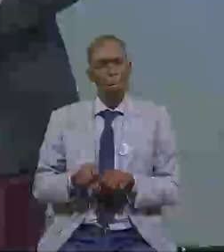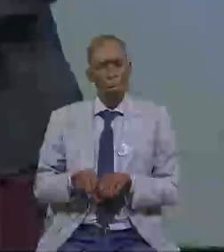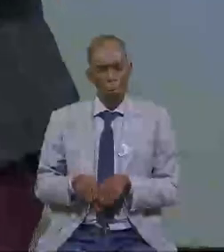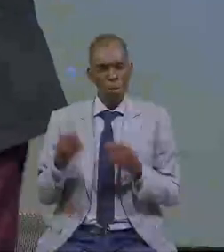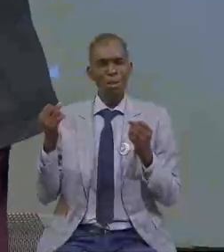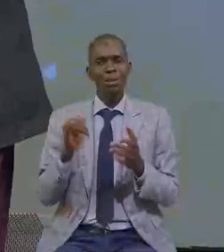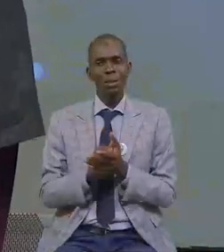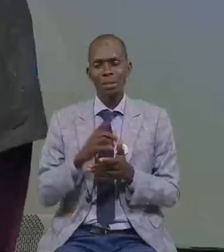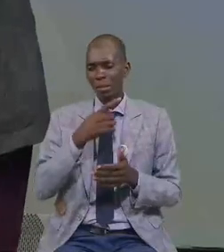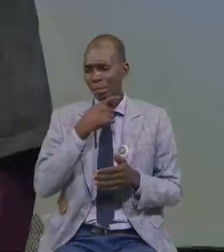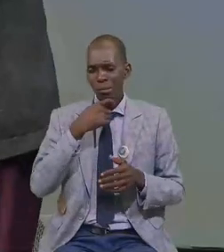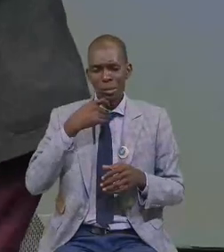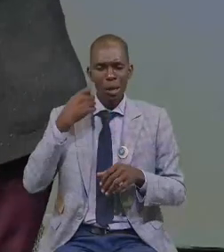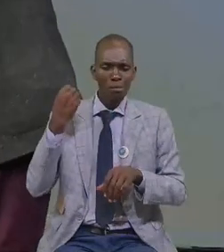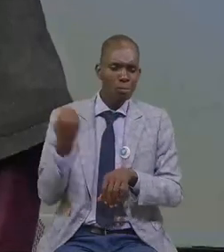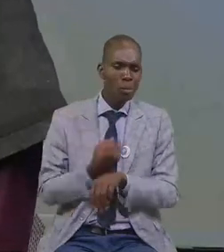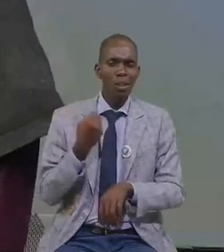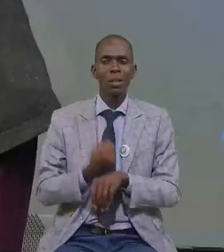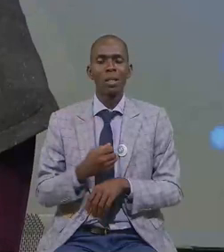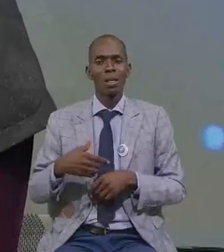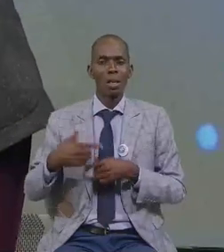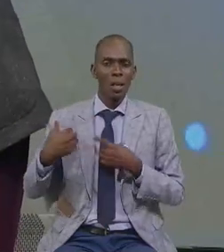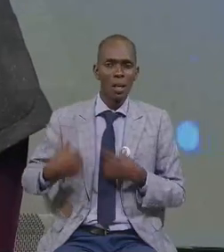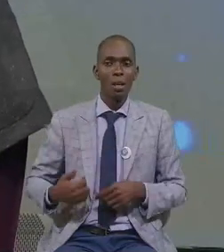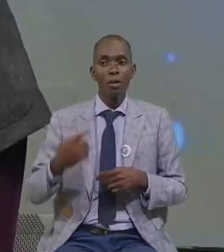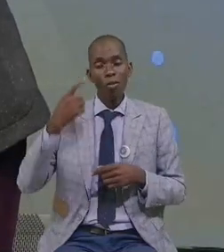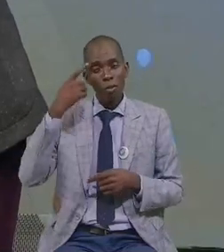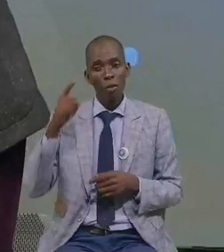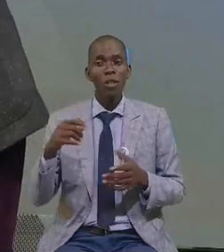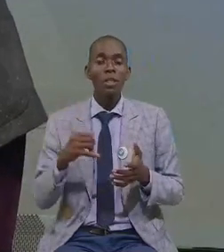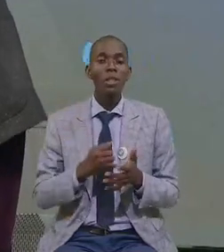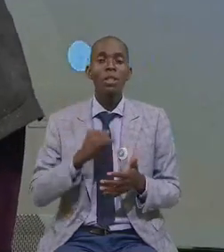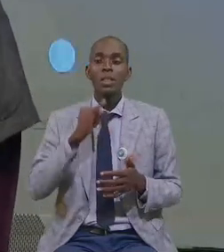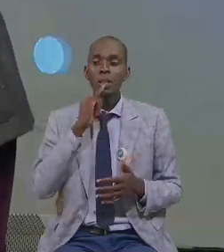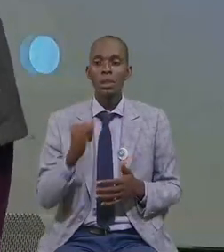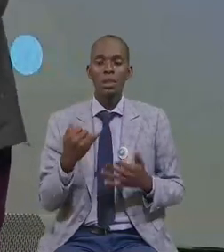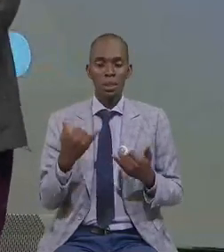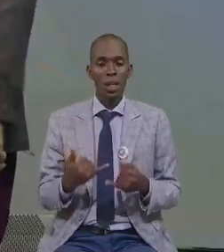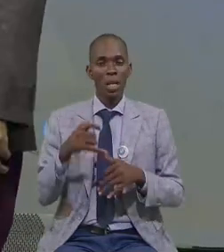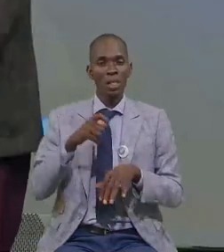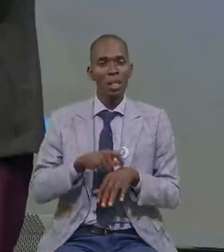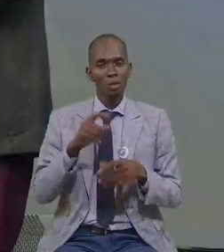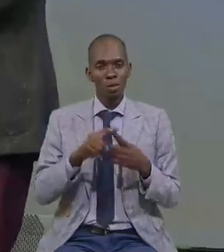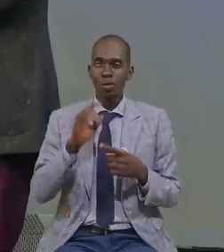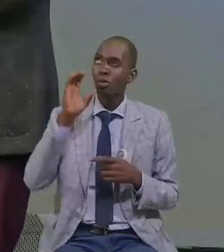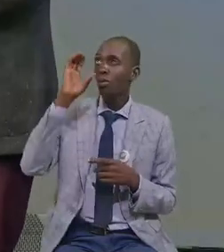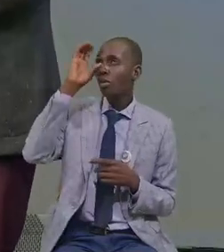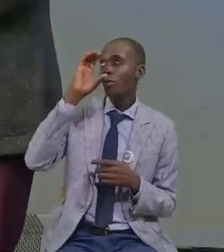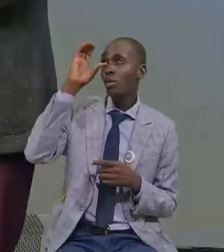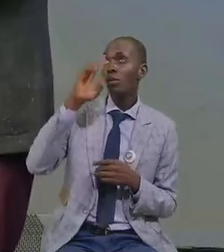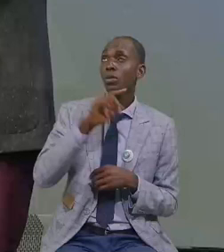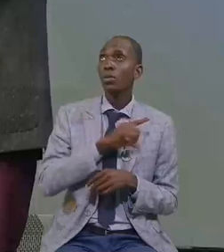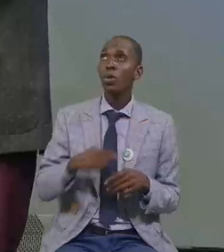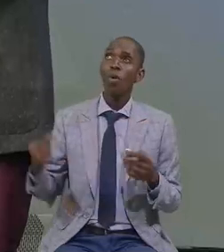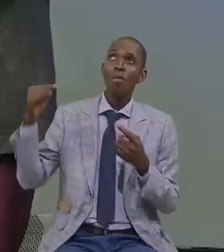que défrichez ce champ nouveau là, défrichez un champ nouveau. Il est temps de chercher